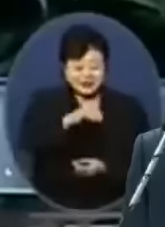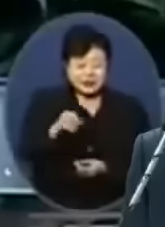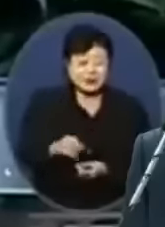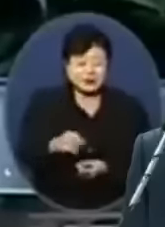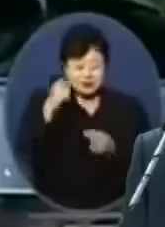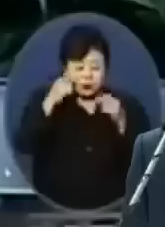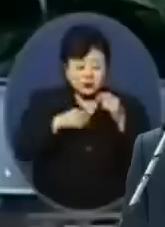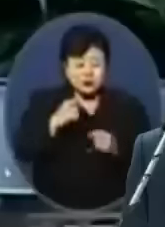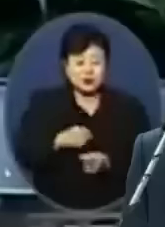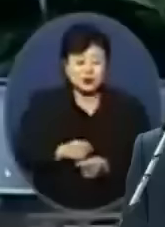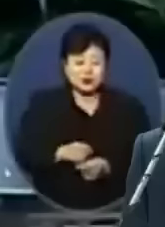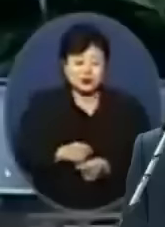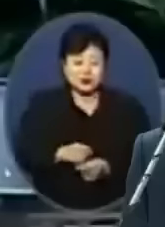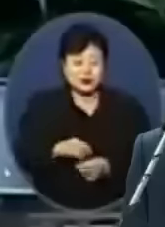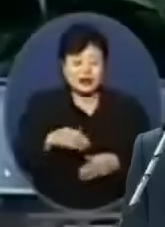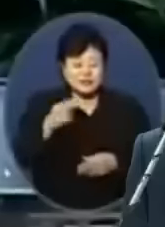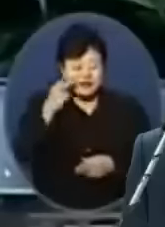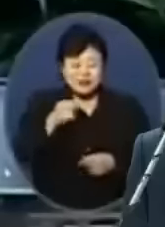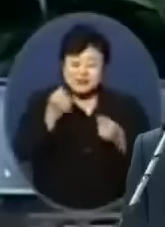울고 남미에서 웃고,